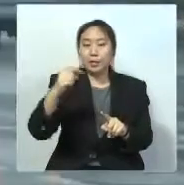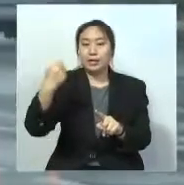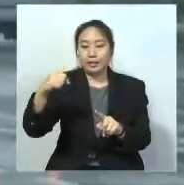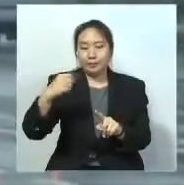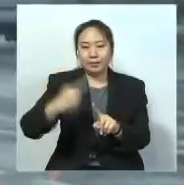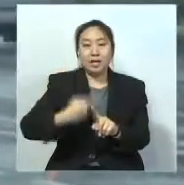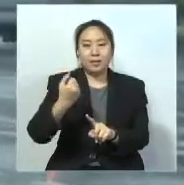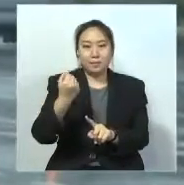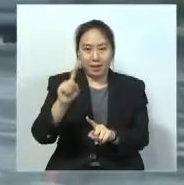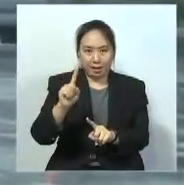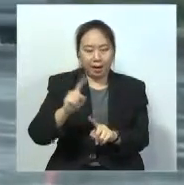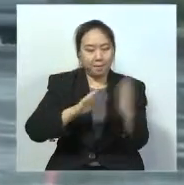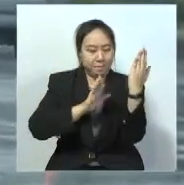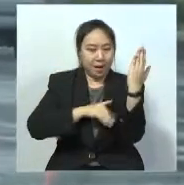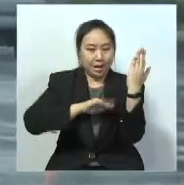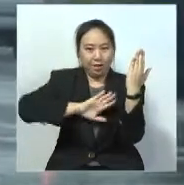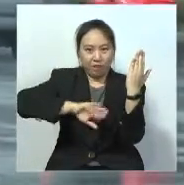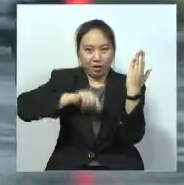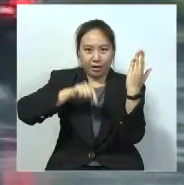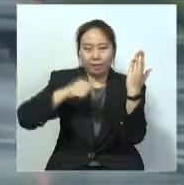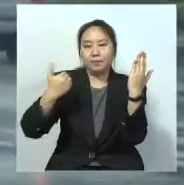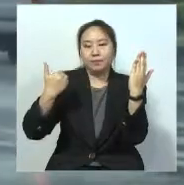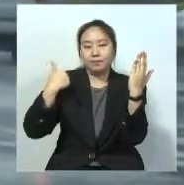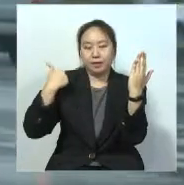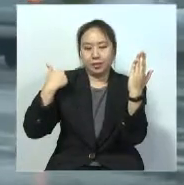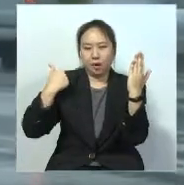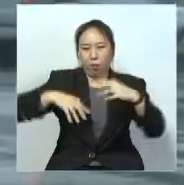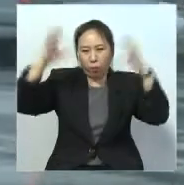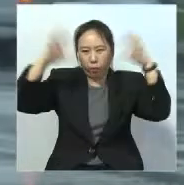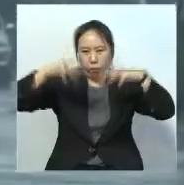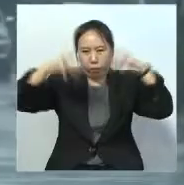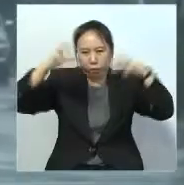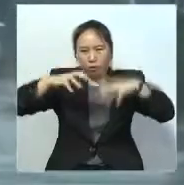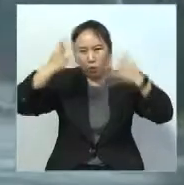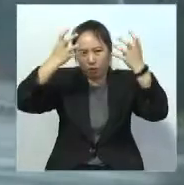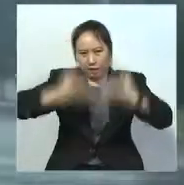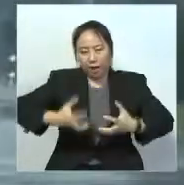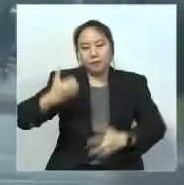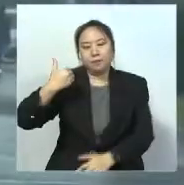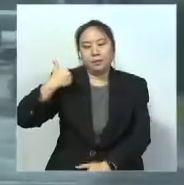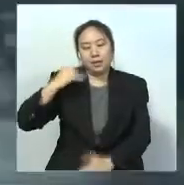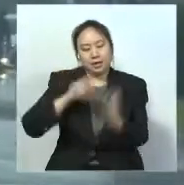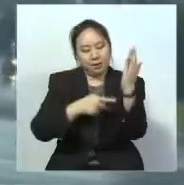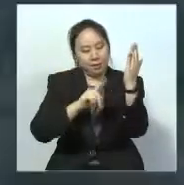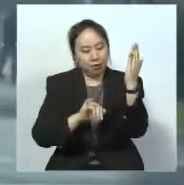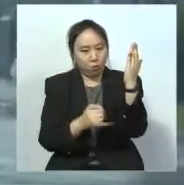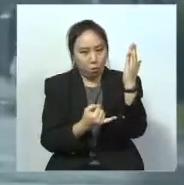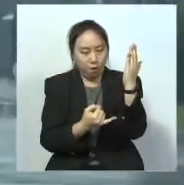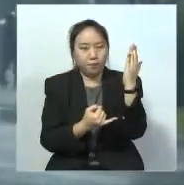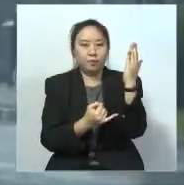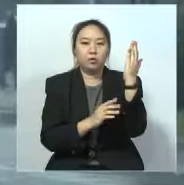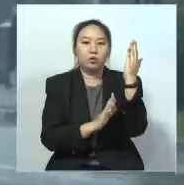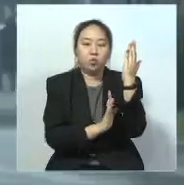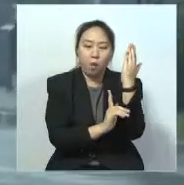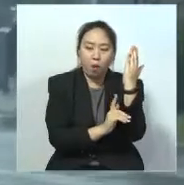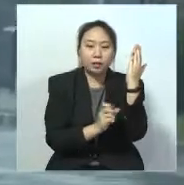ายนนะครับก็ภาคใต้ฝั่งตะวันออกยังมีคนยังมีฝนตกหนักถึงหนักมากนะครับบริเวณประจวบคีรีขันธ์ชุมพรสุราษฎร์ธ